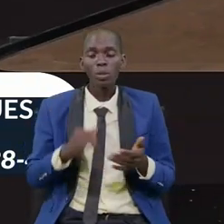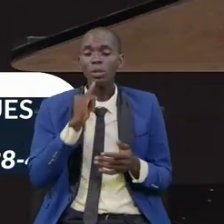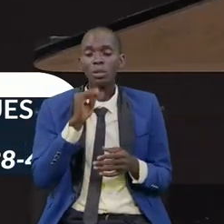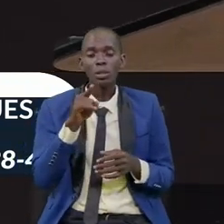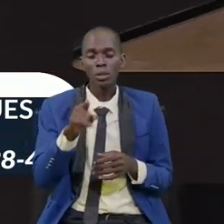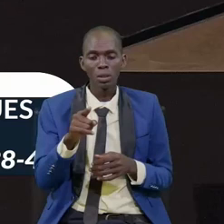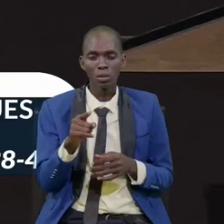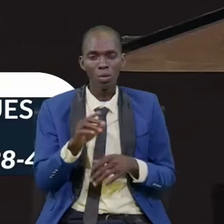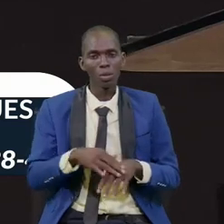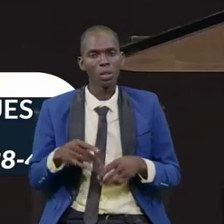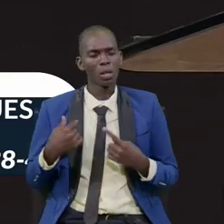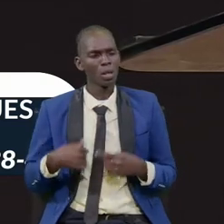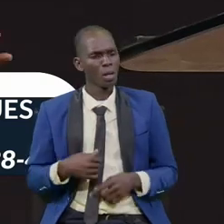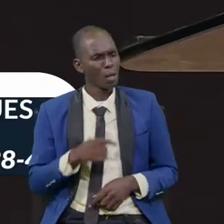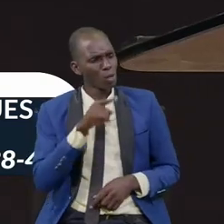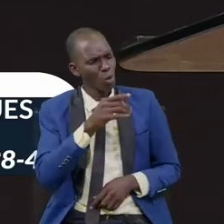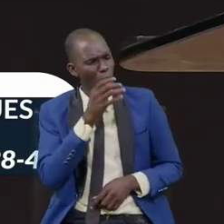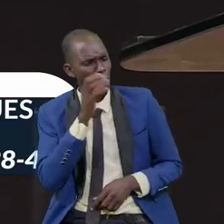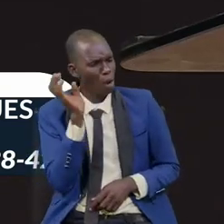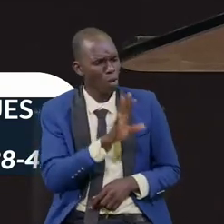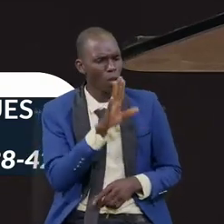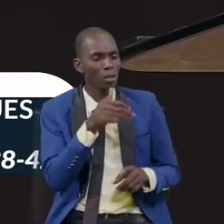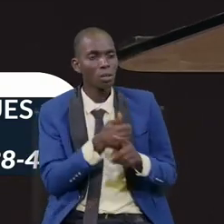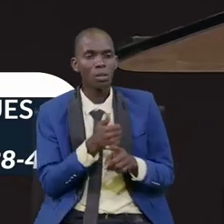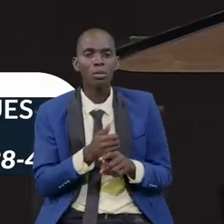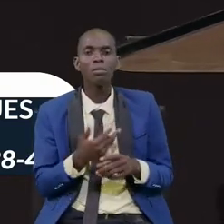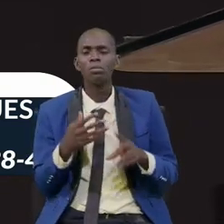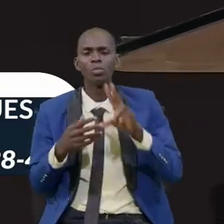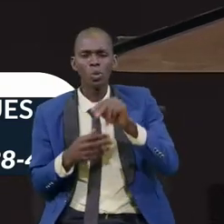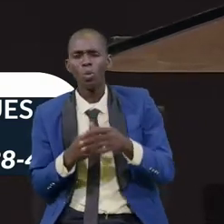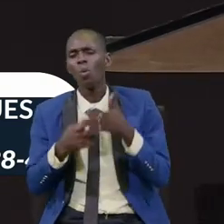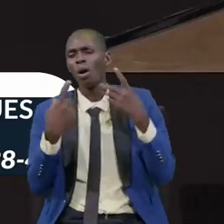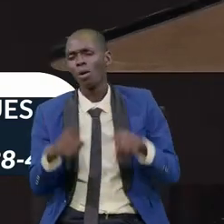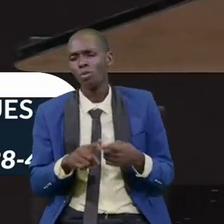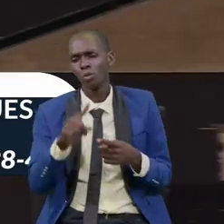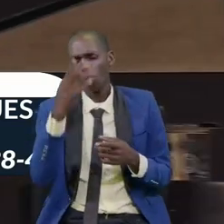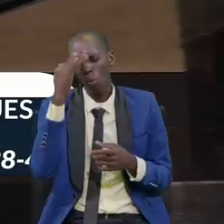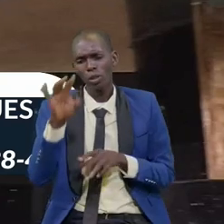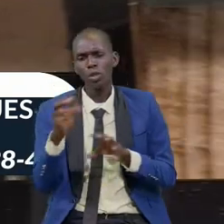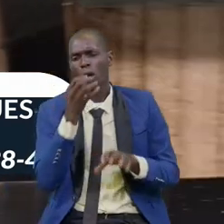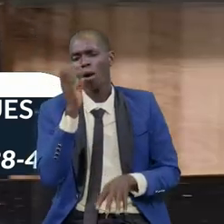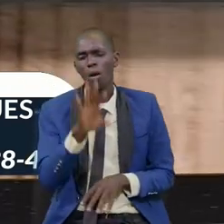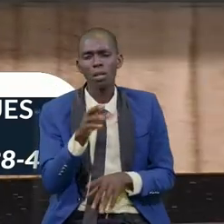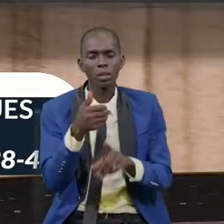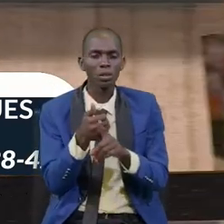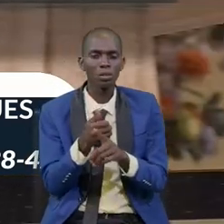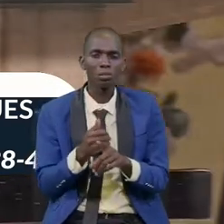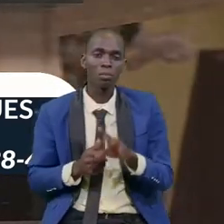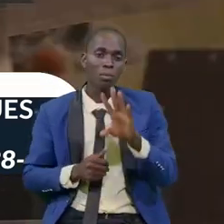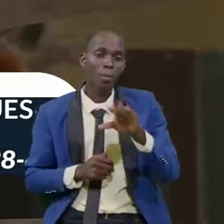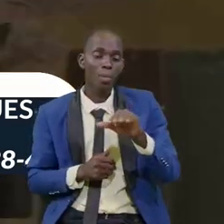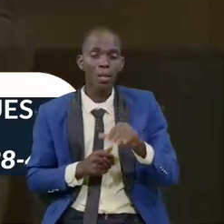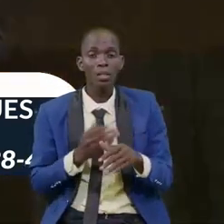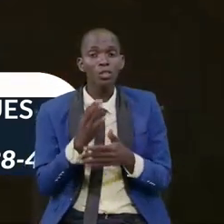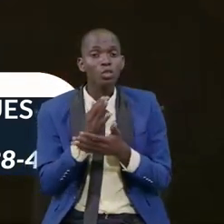venue dans son cœur. Il y a des gens qui disent que ce qui s'est passé, qu'est-ce qui s'est passé pour te faire dire malheur à moi. Il y a des